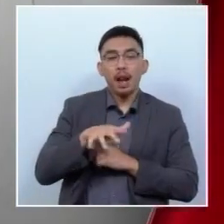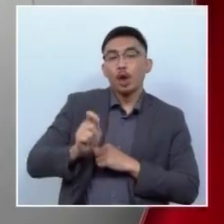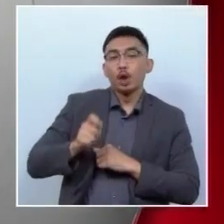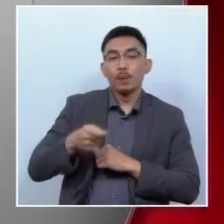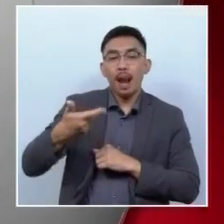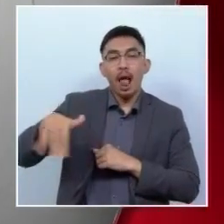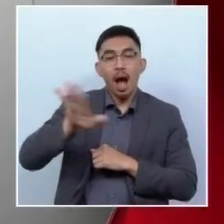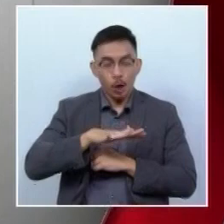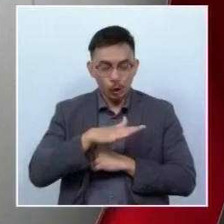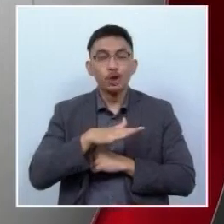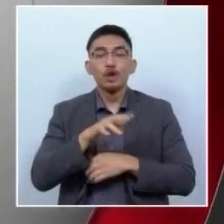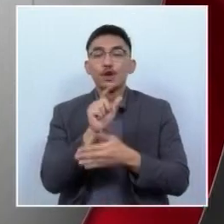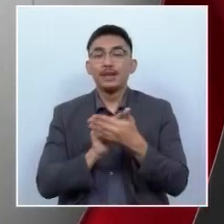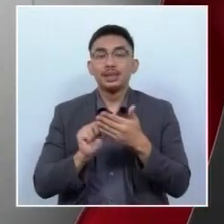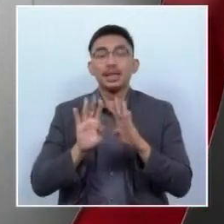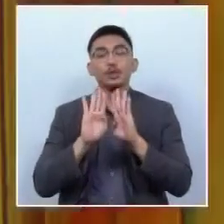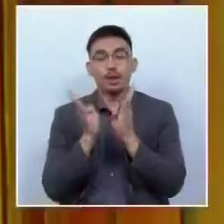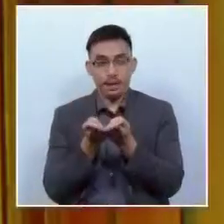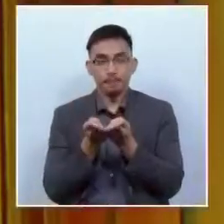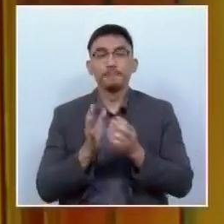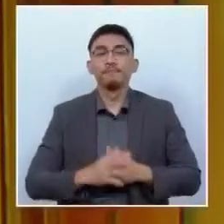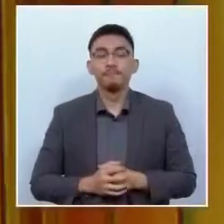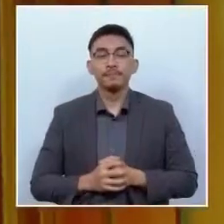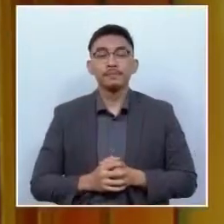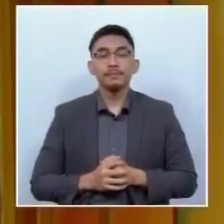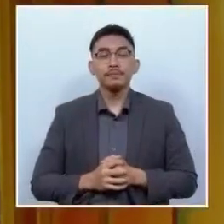Universitas Gajah Mada.